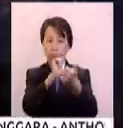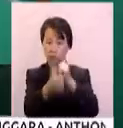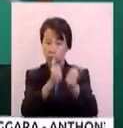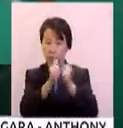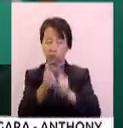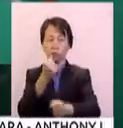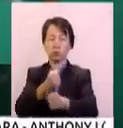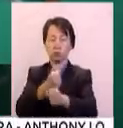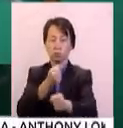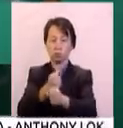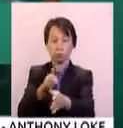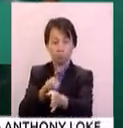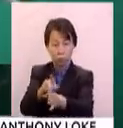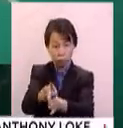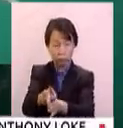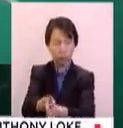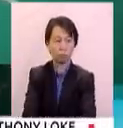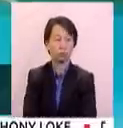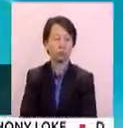sebagai kerjaya profesional.